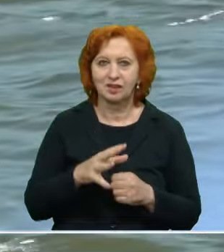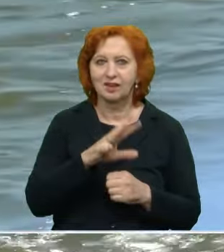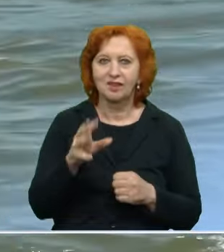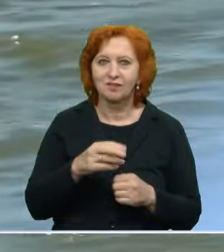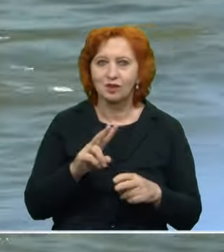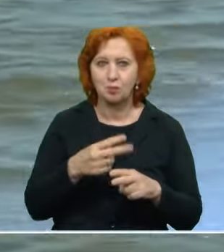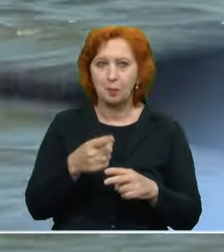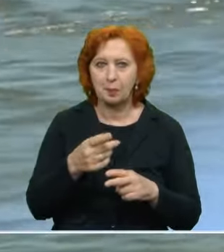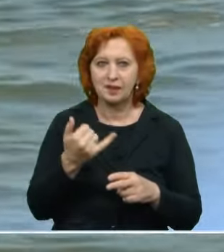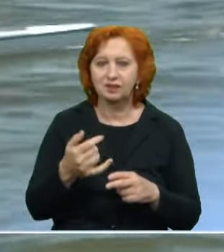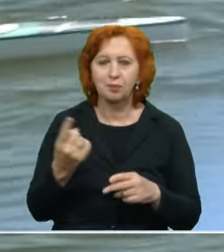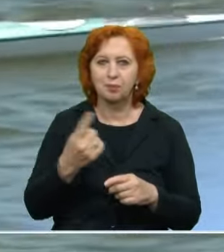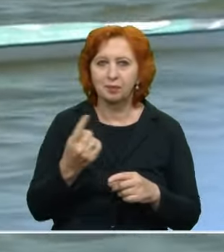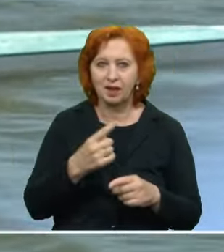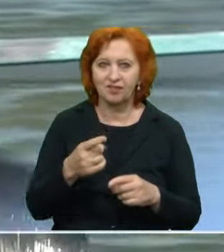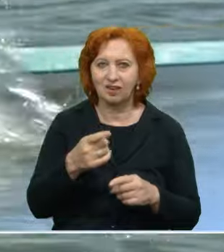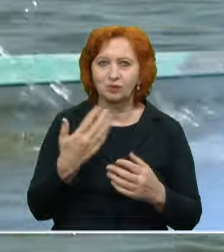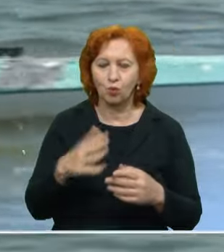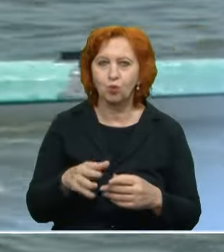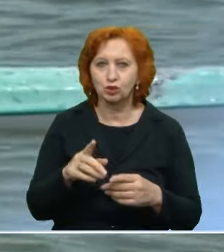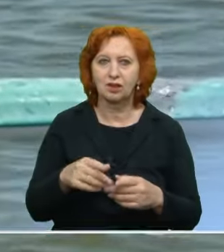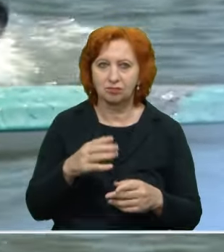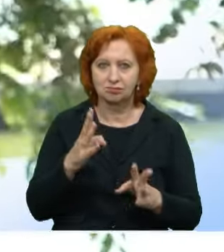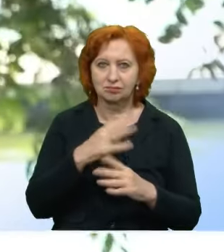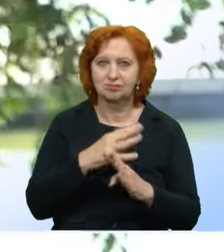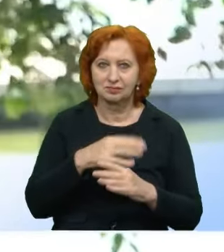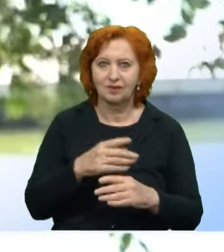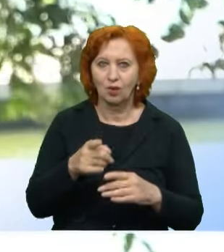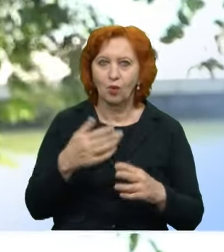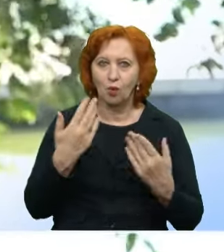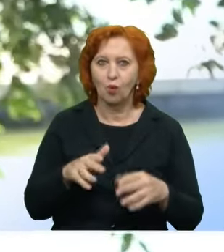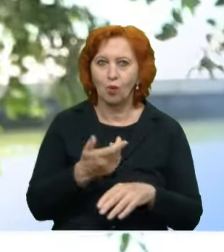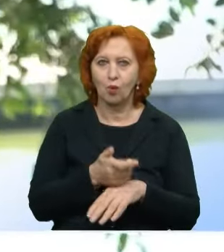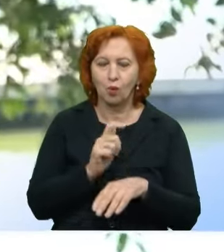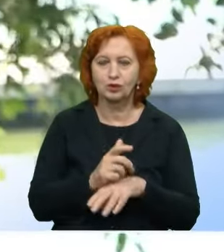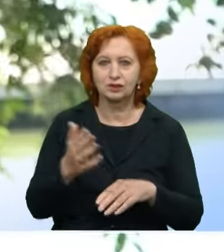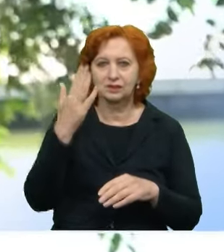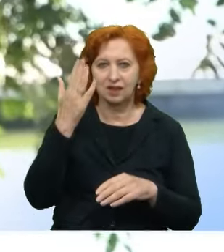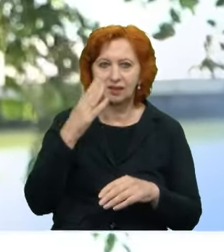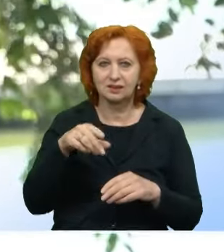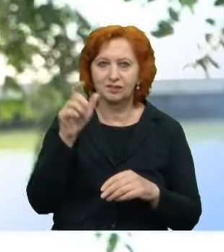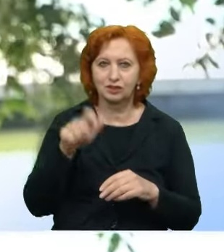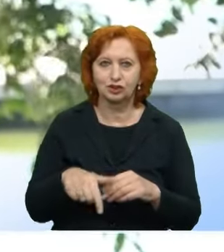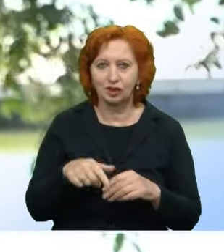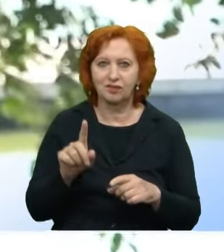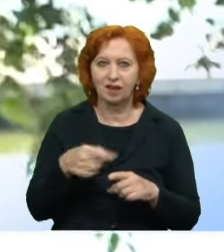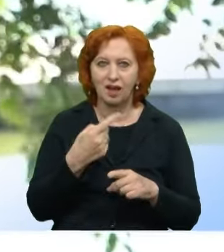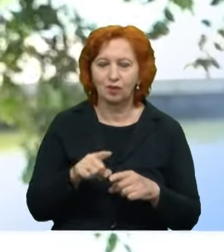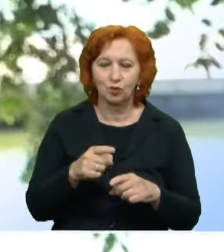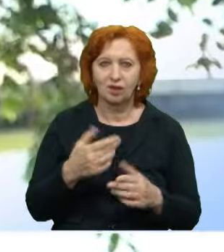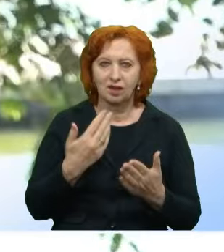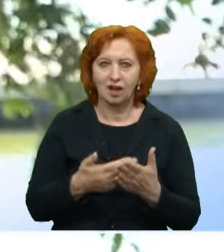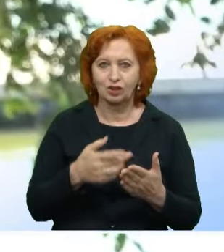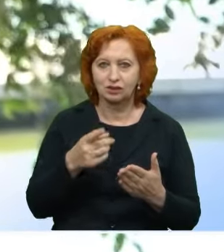16-летняя Мария Гашта первая в рейтинге среди спортсменов своей возрастной группы. Это очень такой талантливый человек, который, мне кажется, она